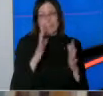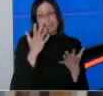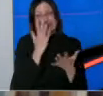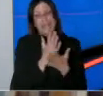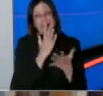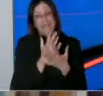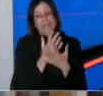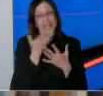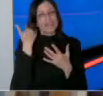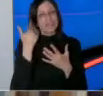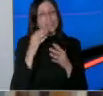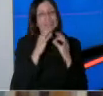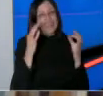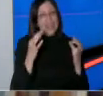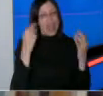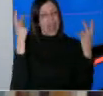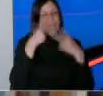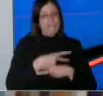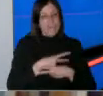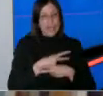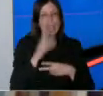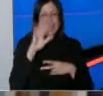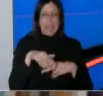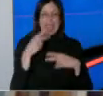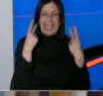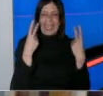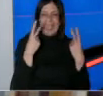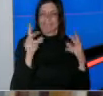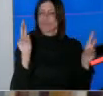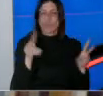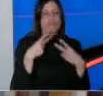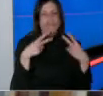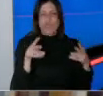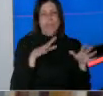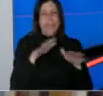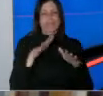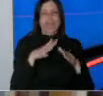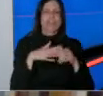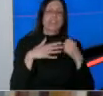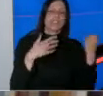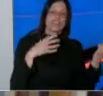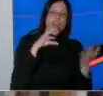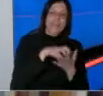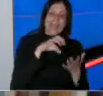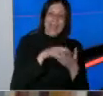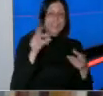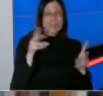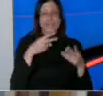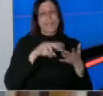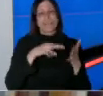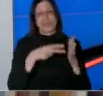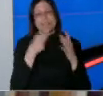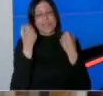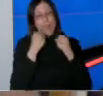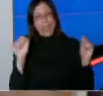כבר אז התחילה לחלחל ההבנה, גם הערכית, שלא יכולה להיות ממשלת שמאל מרכז, ולא יכולה להיות מדיניות דמוקרטית,